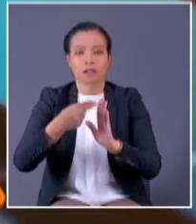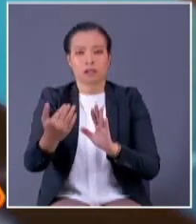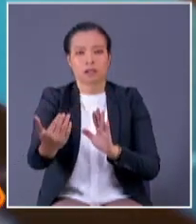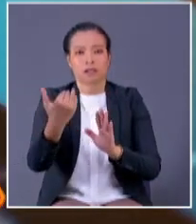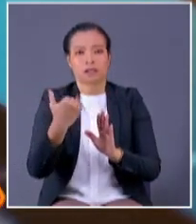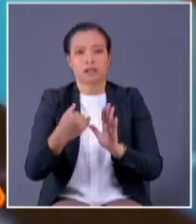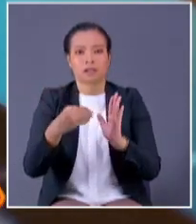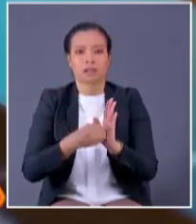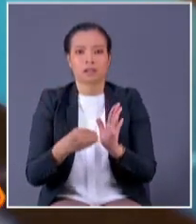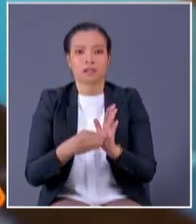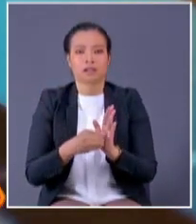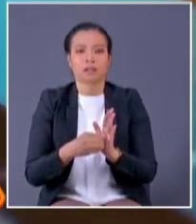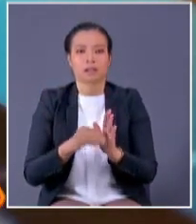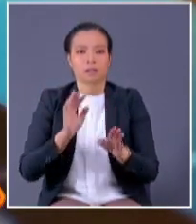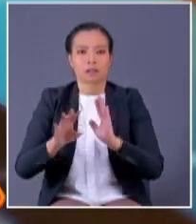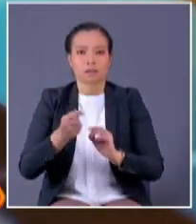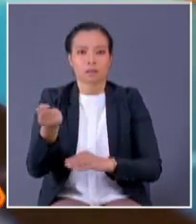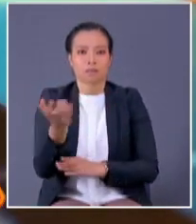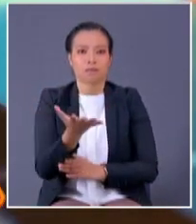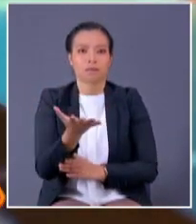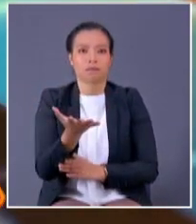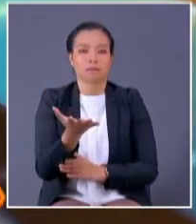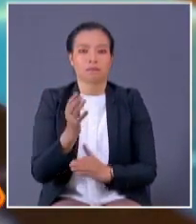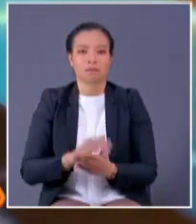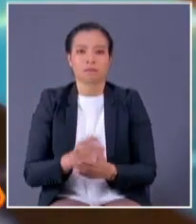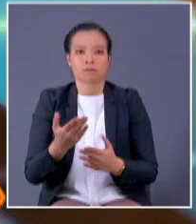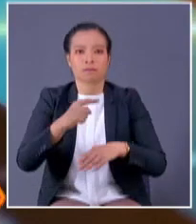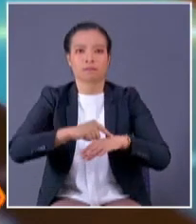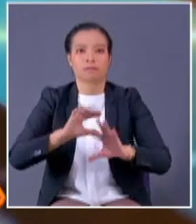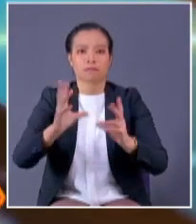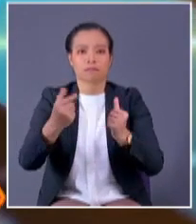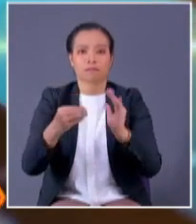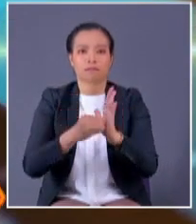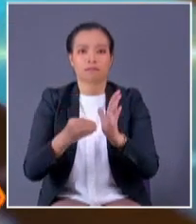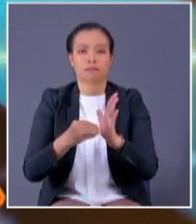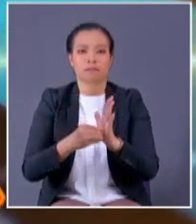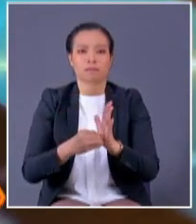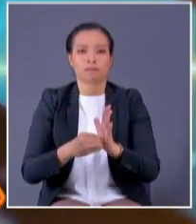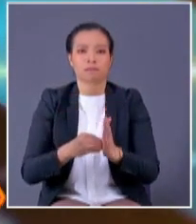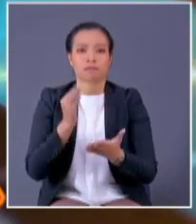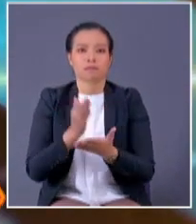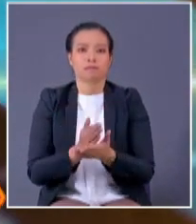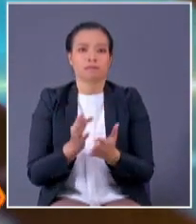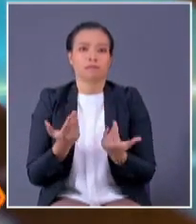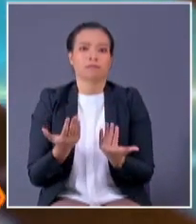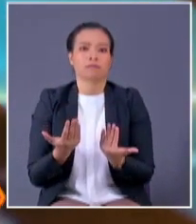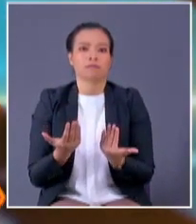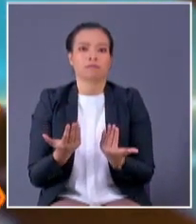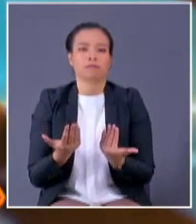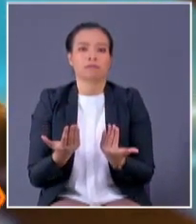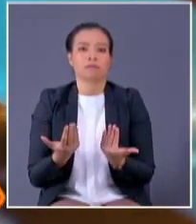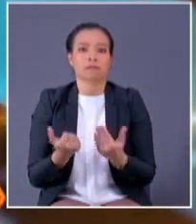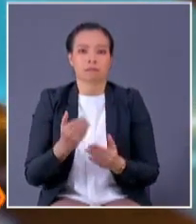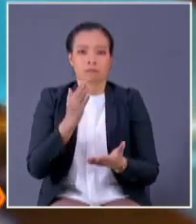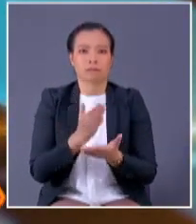ถึงกรุงเทพชั้นนอกเนี่ยประมาณตีห้า ครับ นั่นก็หมดเวลาที่จะเข้ากรุงเทพแล้วก็ต้องจอดรอ ครับ ทีนี้สถาน